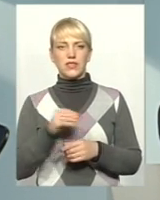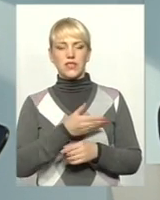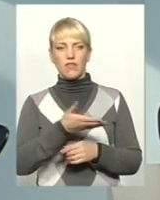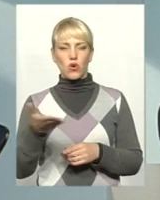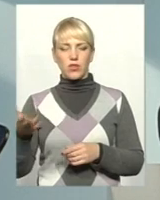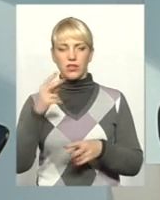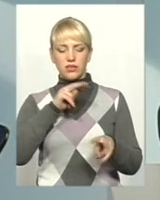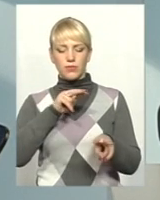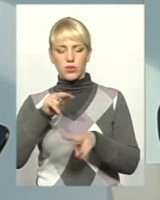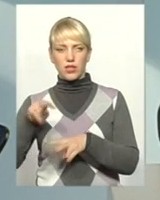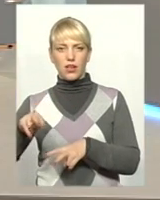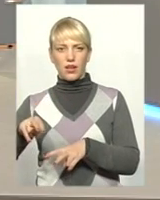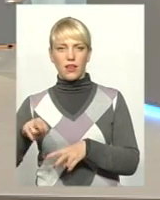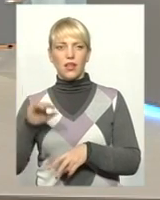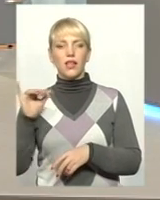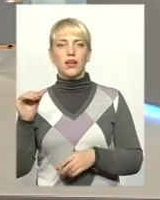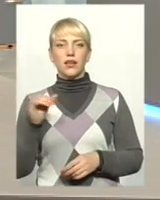просто спостерігали і